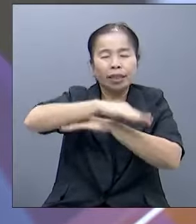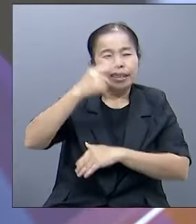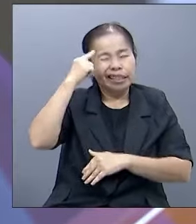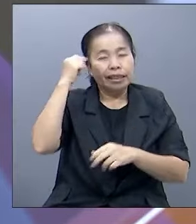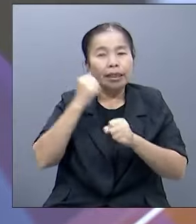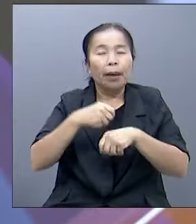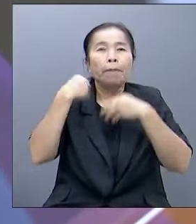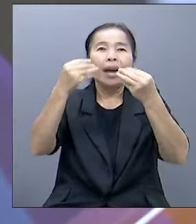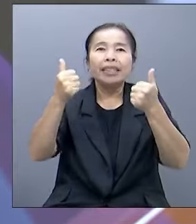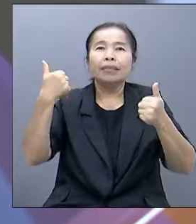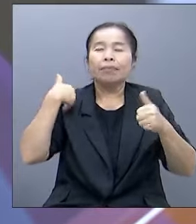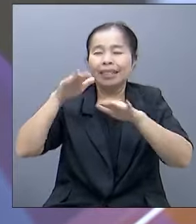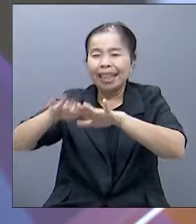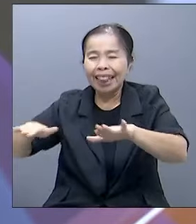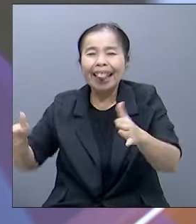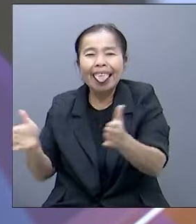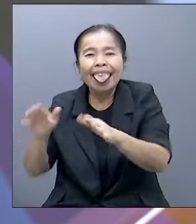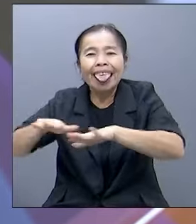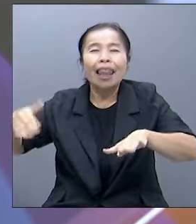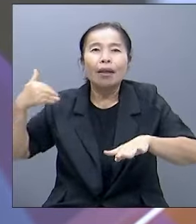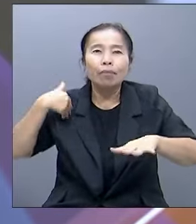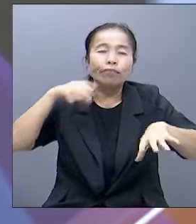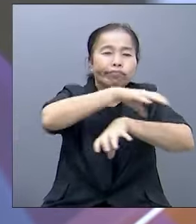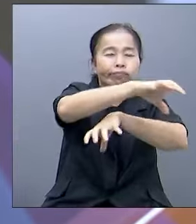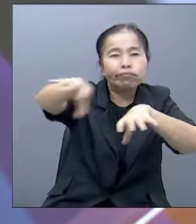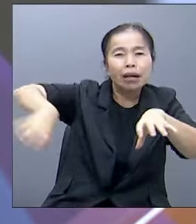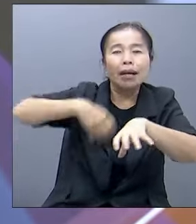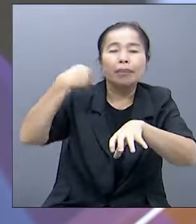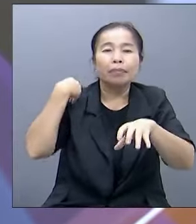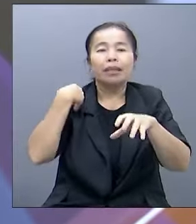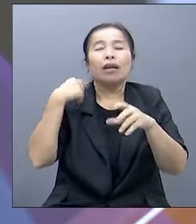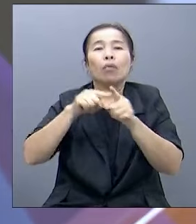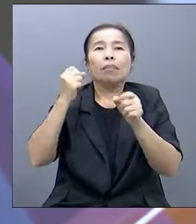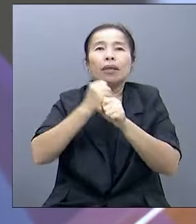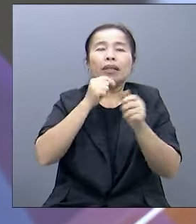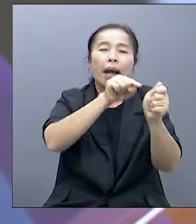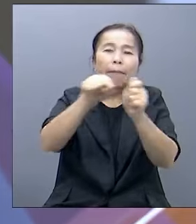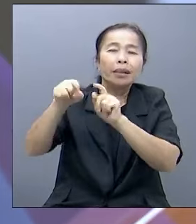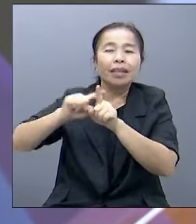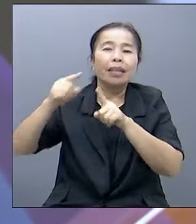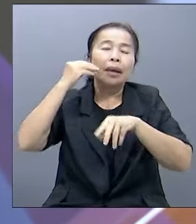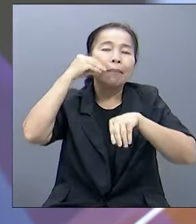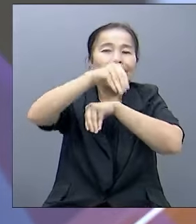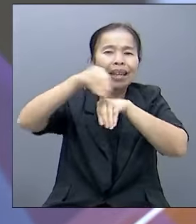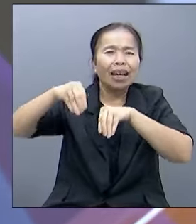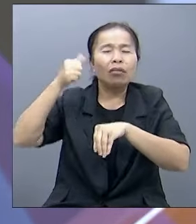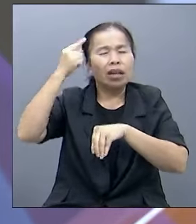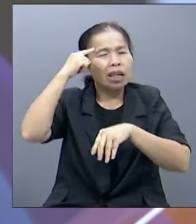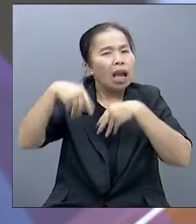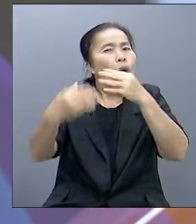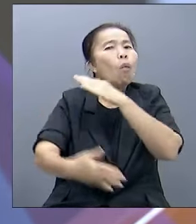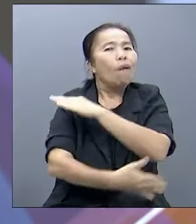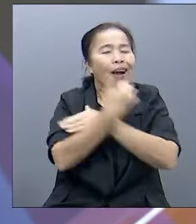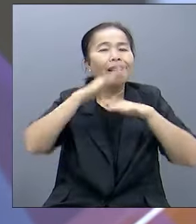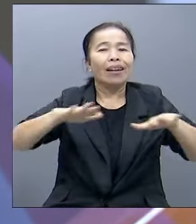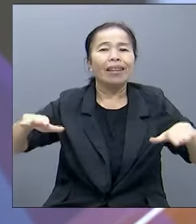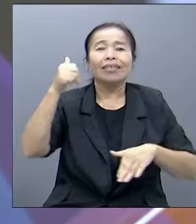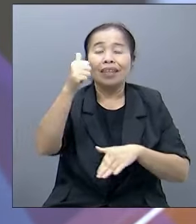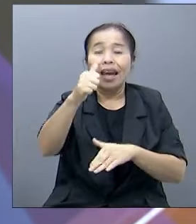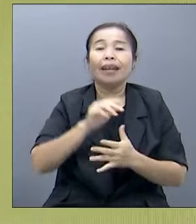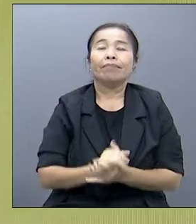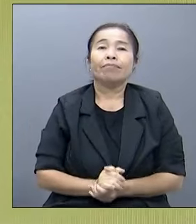สนามเล็กๆนะทำให้กระจายตัวอยู่ทั่วเมืองอย่างน้อยเข้าถึงได้ง่ายๆใกล้บ้านก็น่าจะเป็นโอกาสของเด็กๆในชุมชนด้วยค่ะ